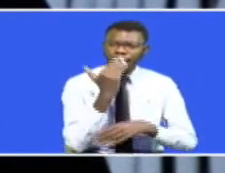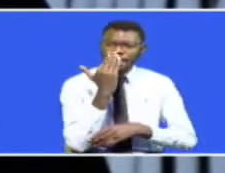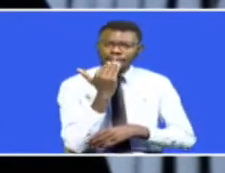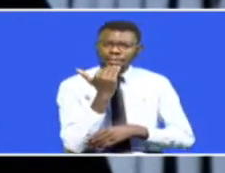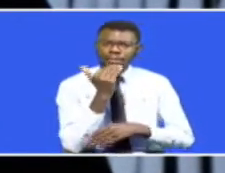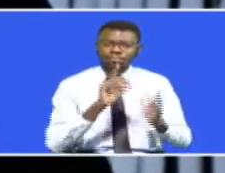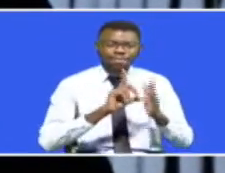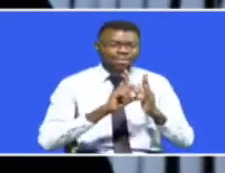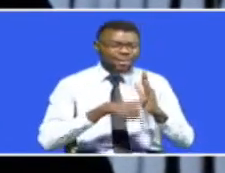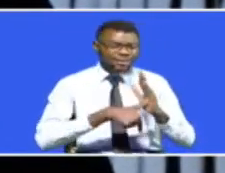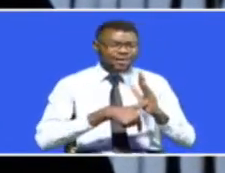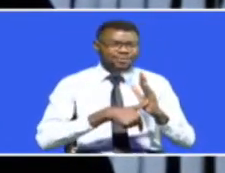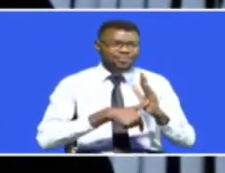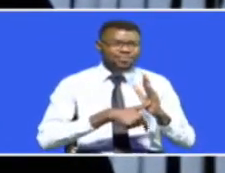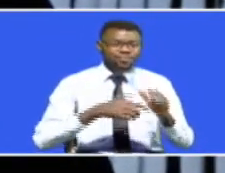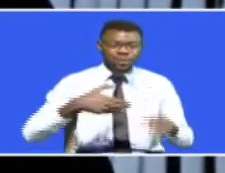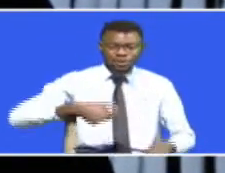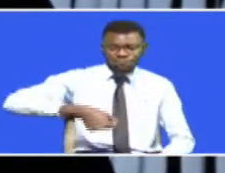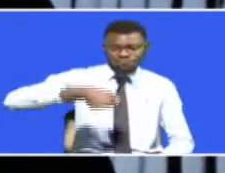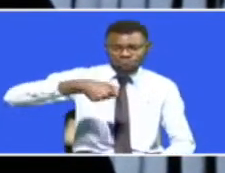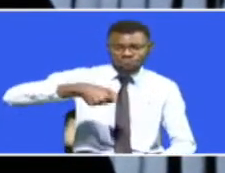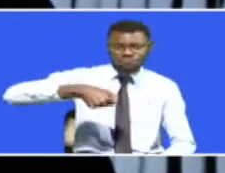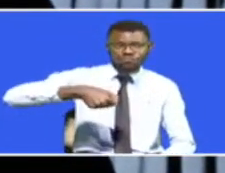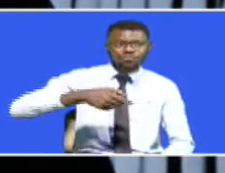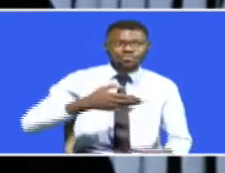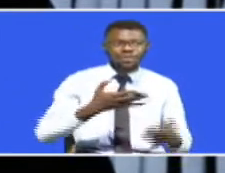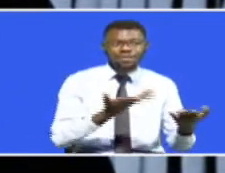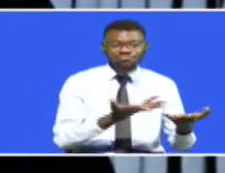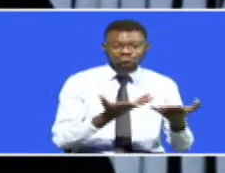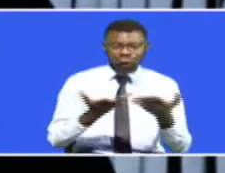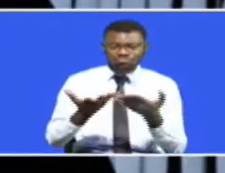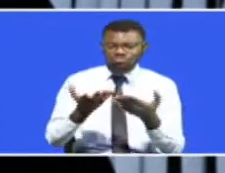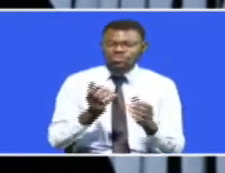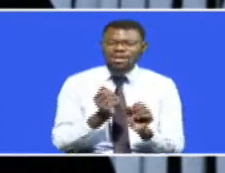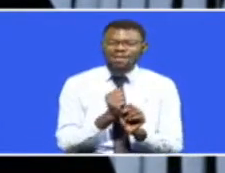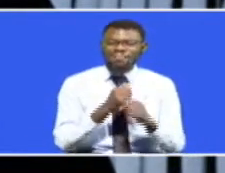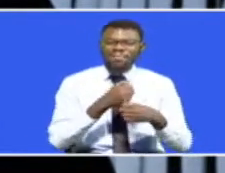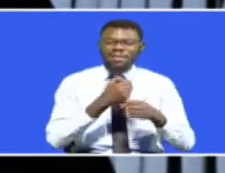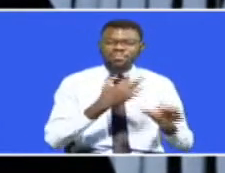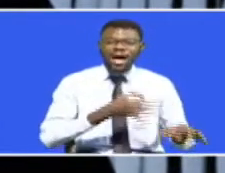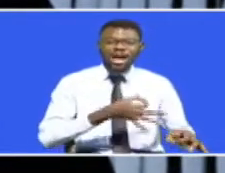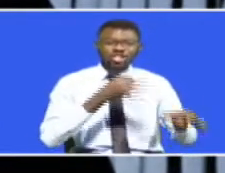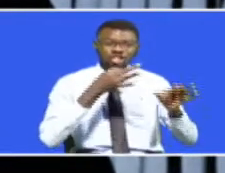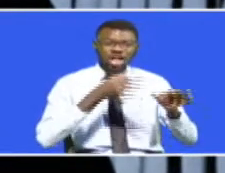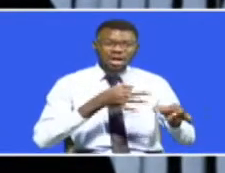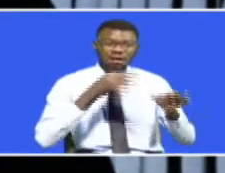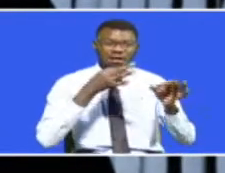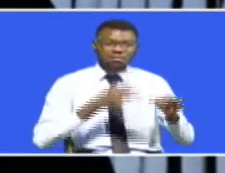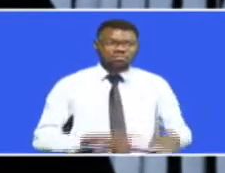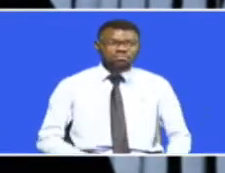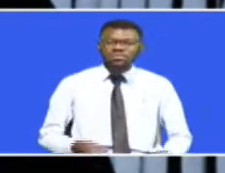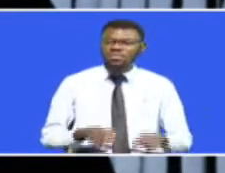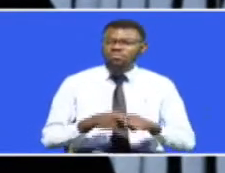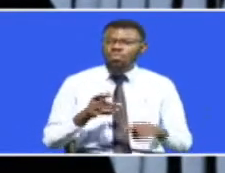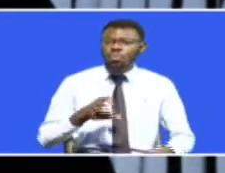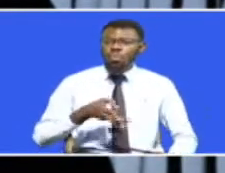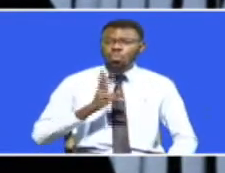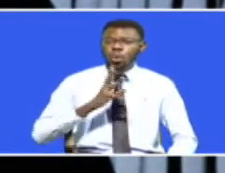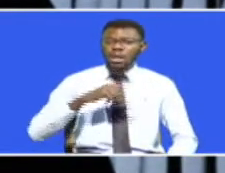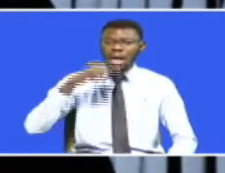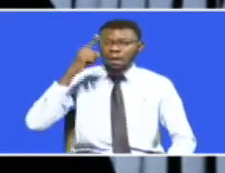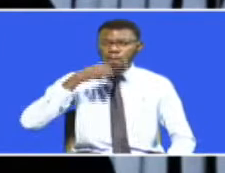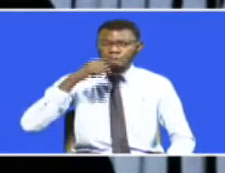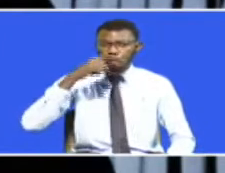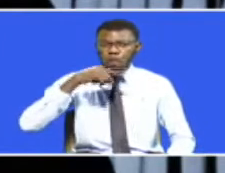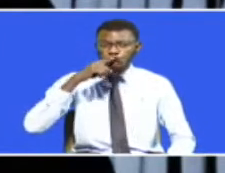inateremshwa huko roe na mamtungi kutengeneza changa. Roe ni hiyo majitaka, hiyo majichafu inakuwa imepita